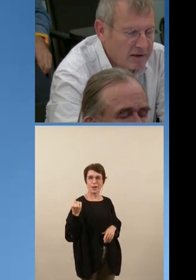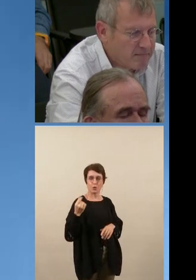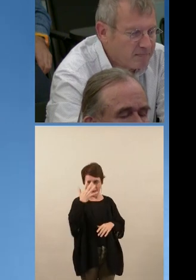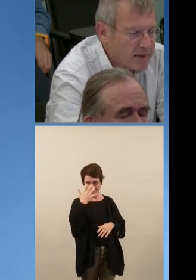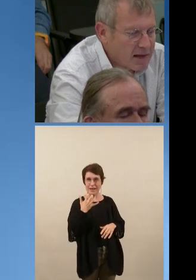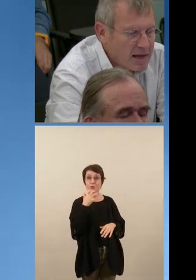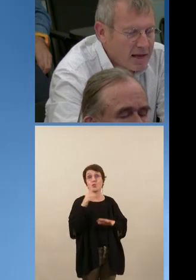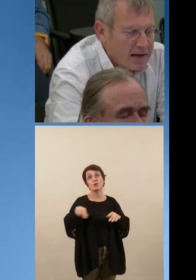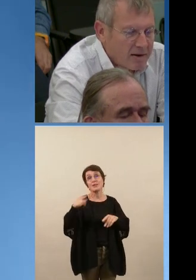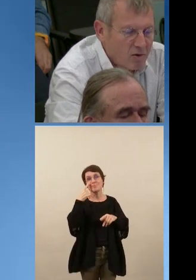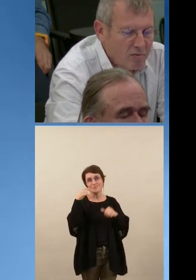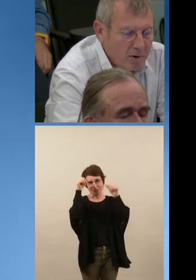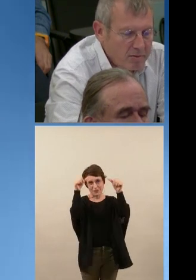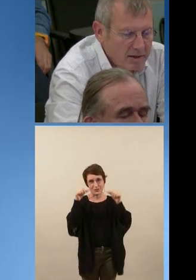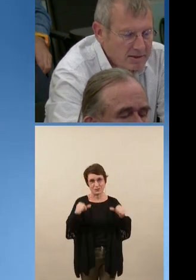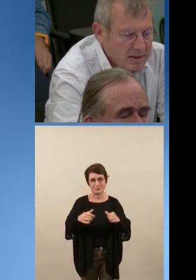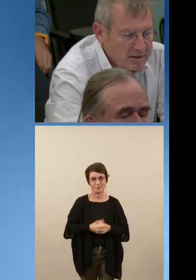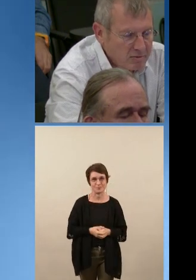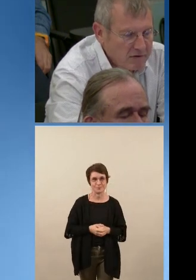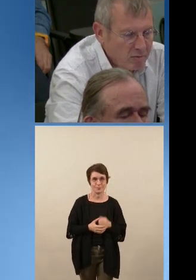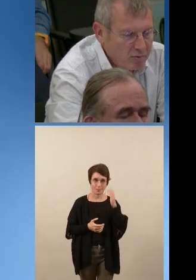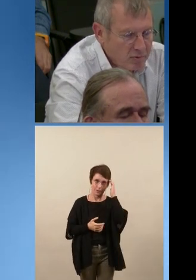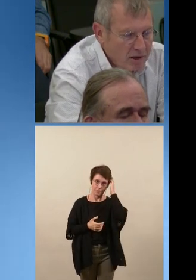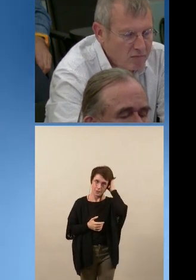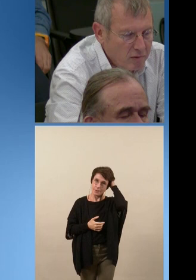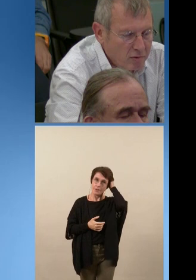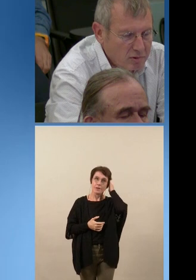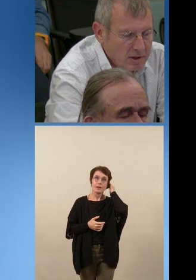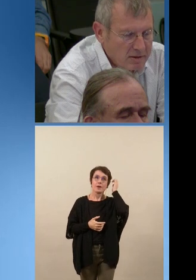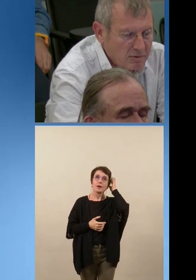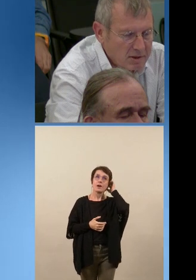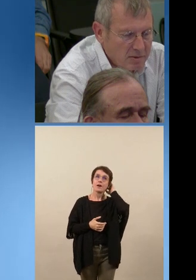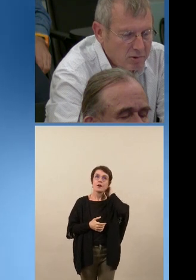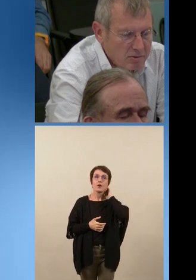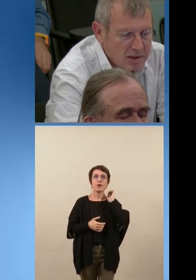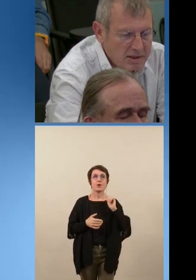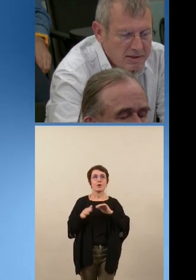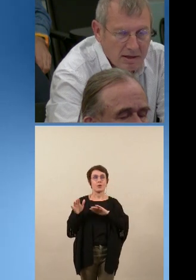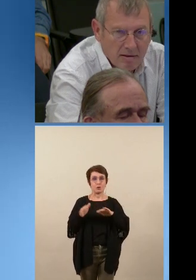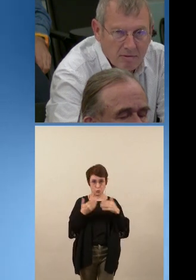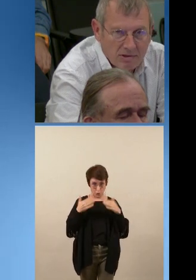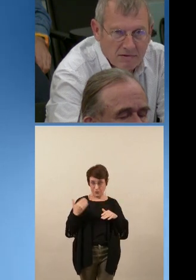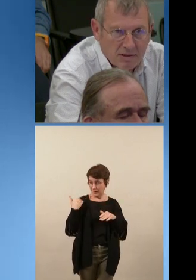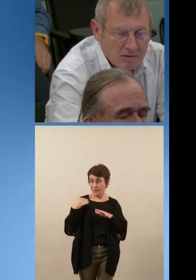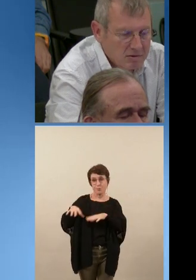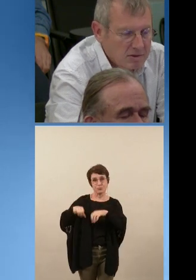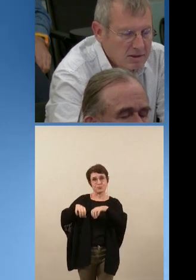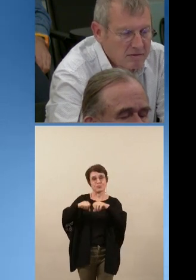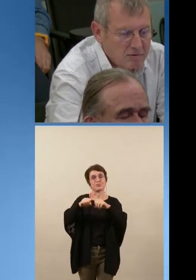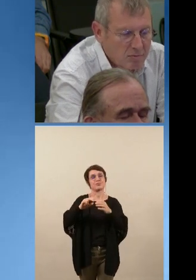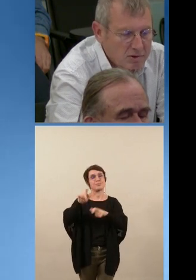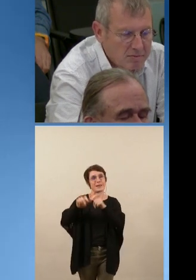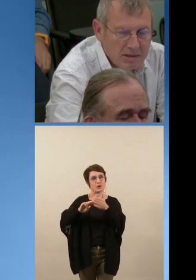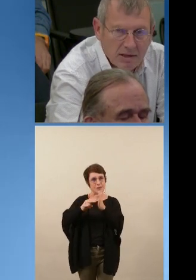en ville le mouvement est bien lancé nous avons pu à nouveau recruter sur des emplois de techniciens au service des